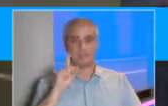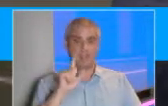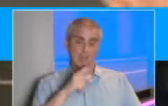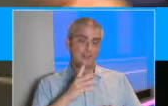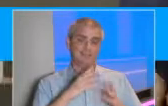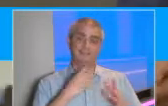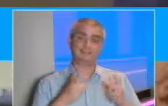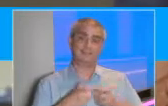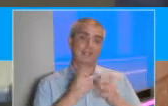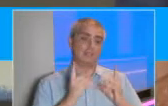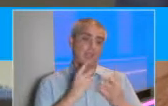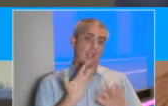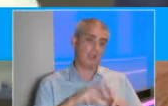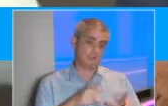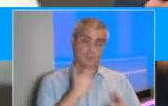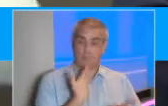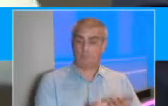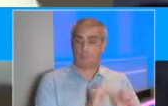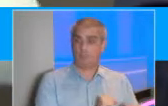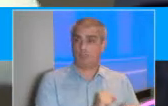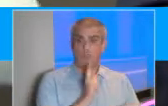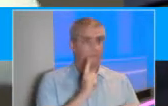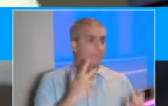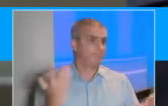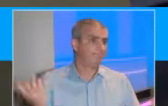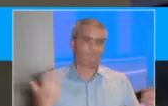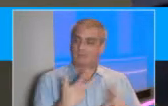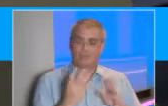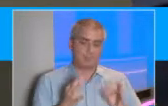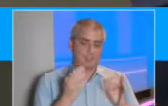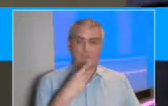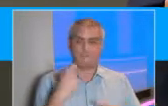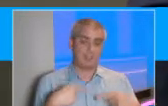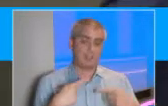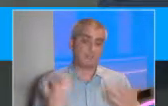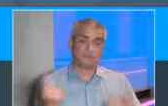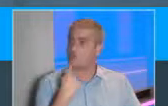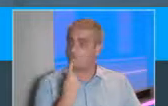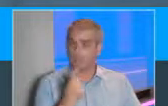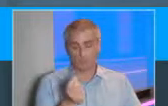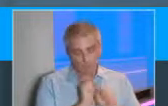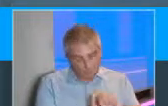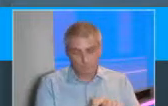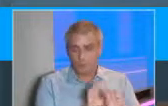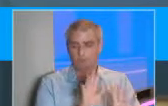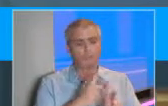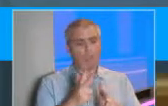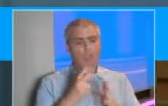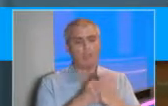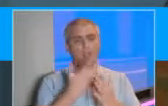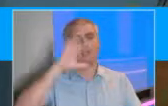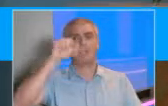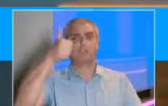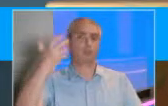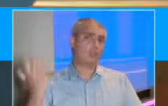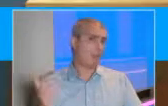דרך ארץ. נתניהו אומר שהוא בעד, אבל את יודעת, זה רק דחייה של 100 ימים, והוא אומר שתתמכו רק עד הקריאה